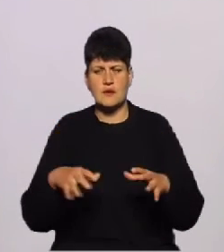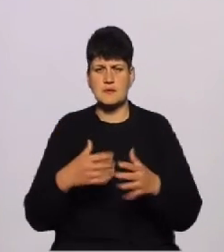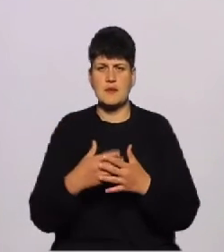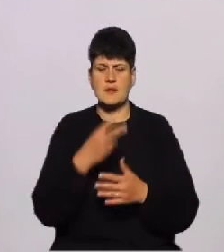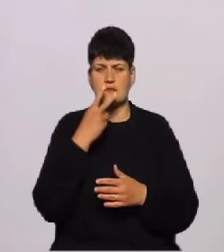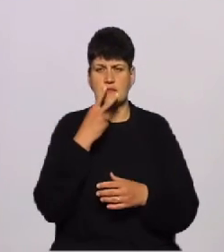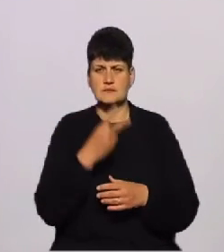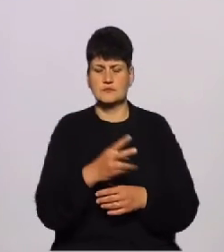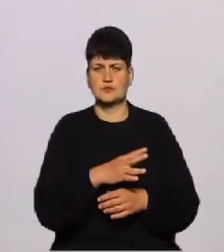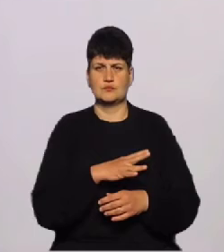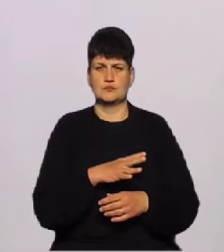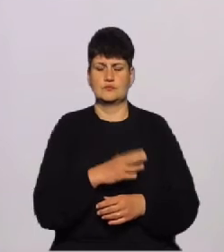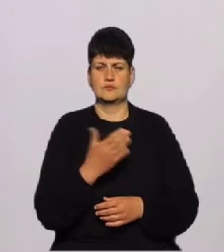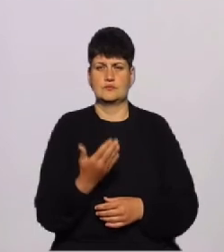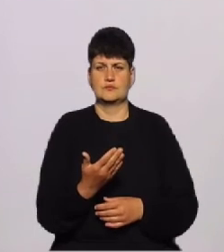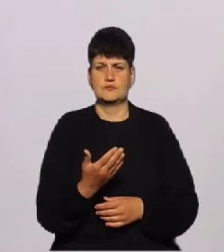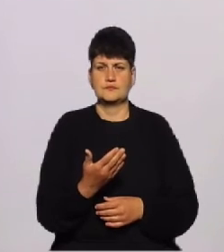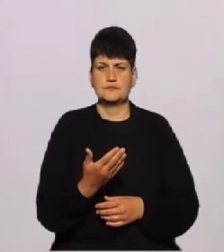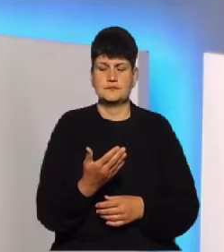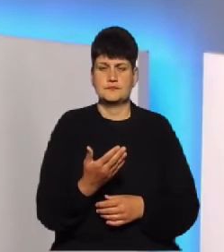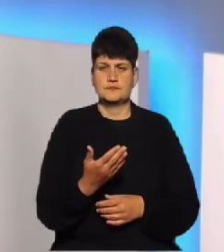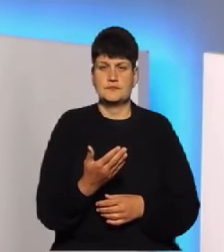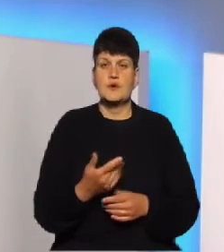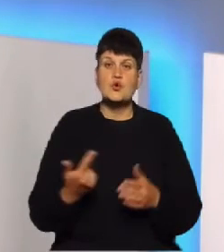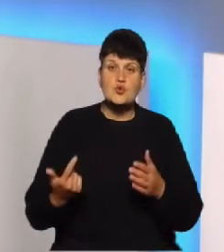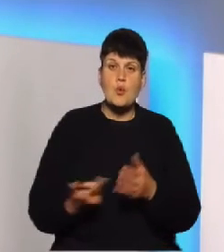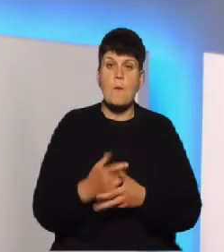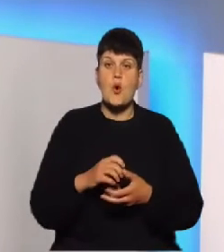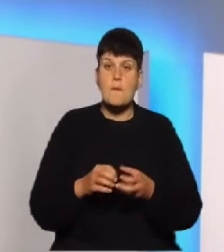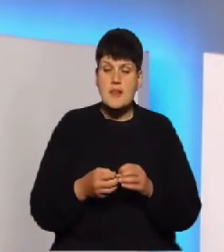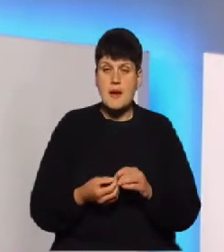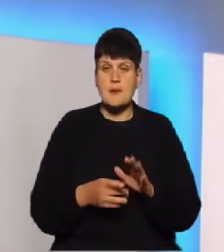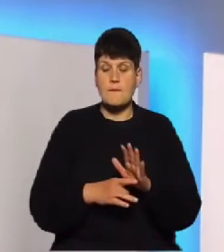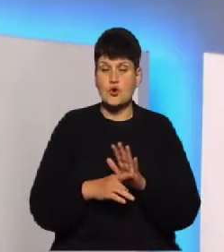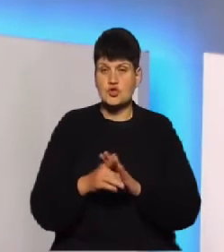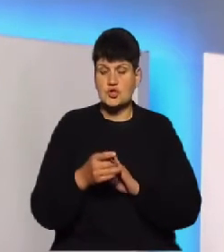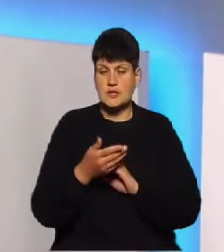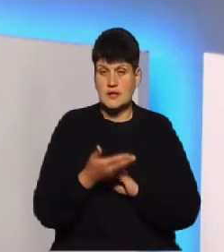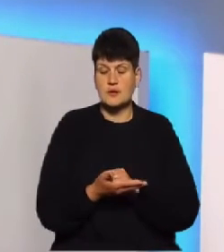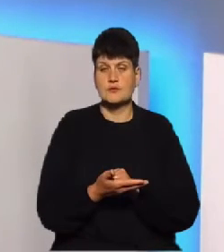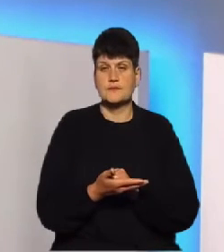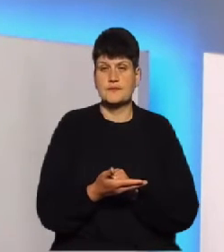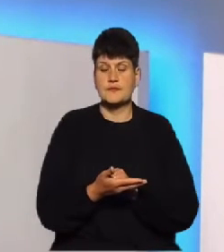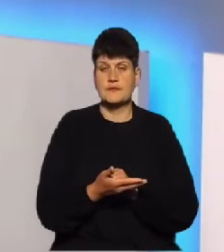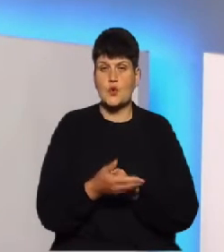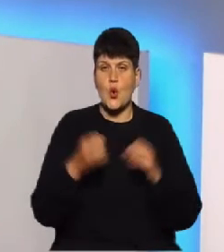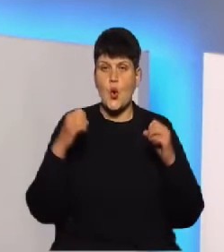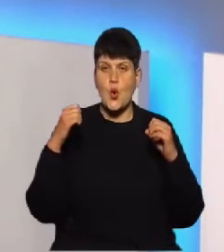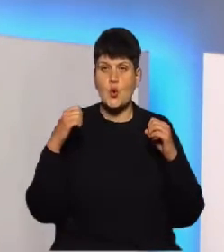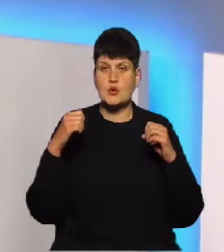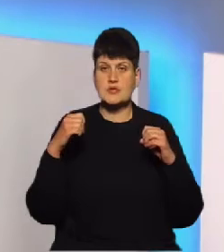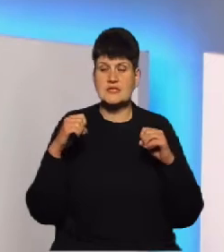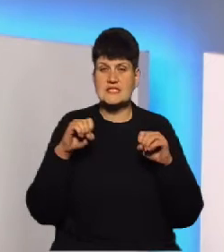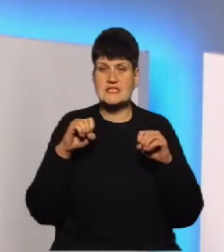би хоча б під час руху. Знову ж таки, проблема, тому що починаючи від самого освітлення, від фари, яка повинна